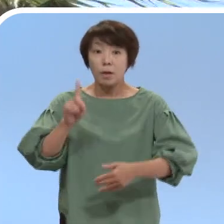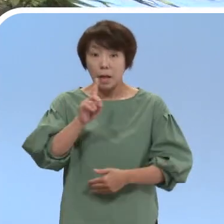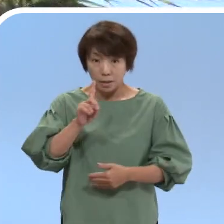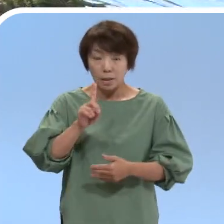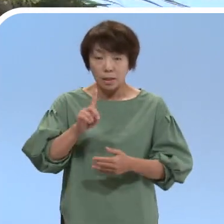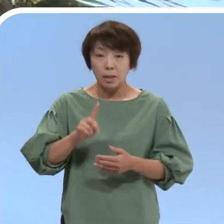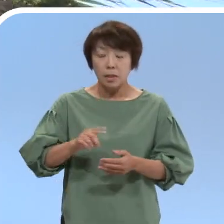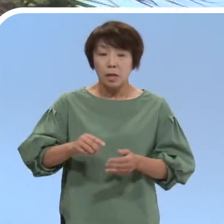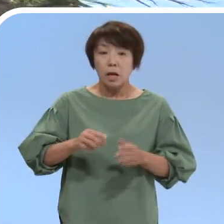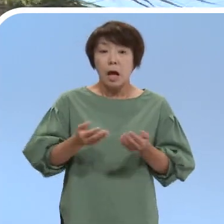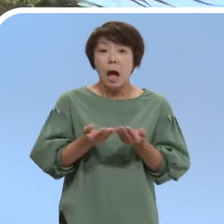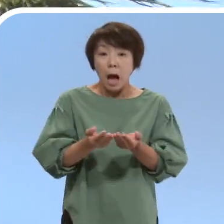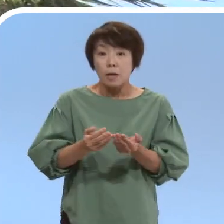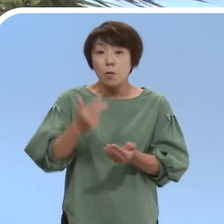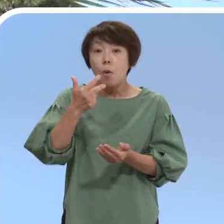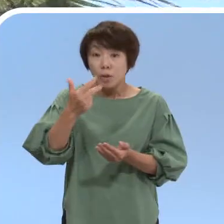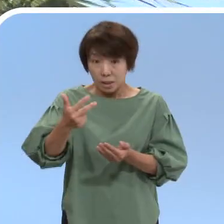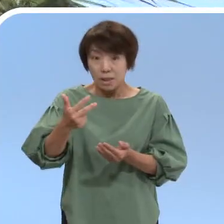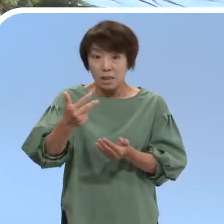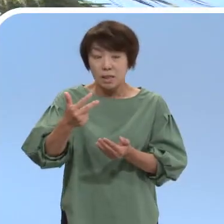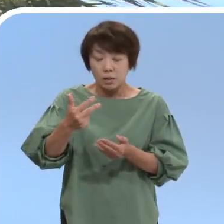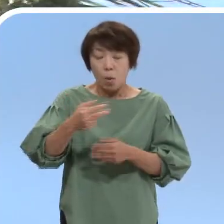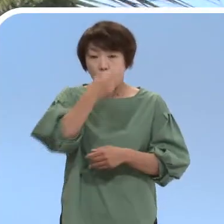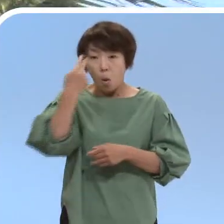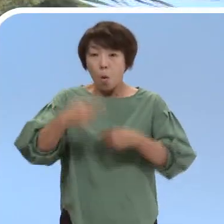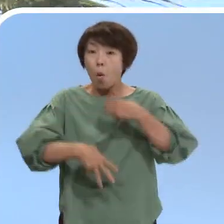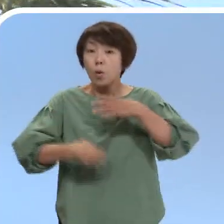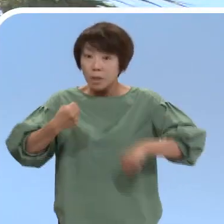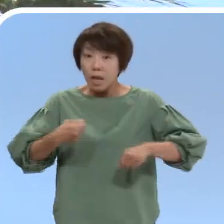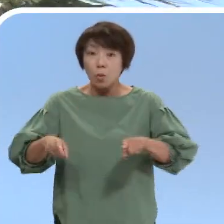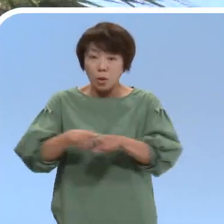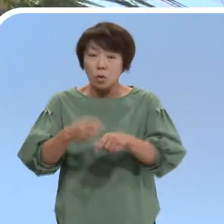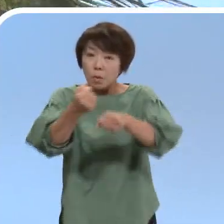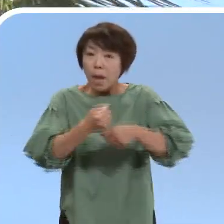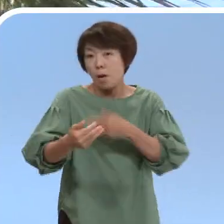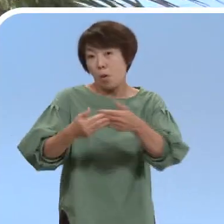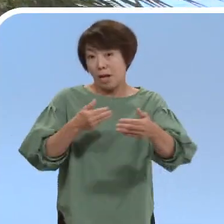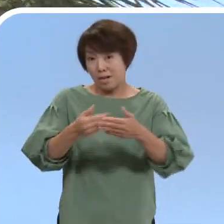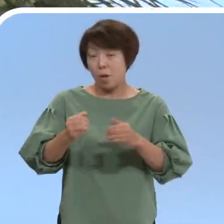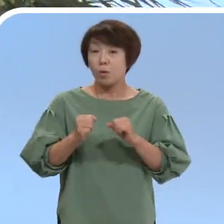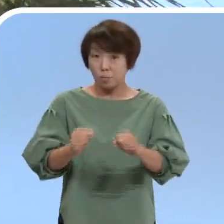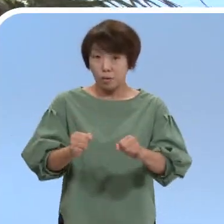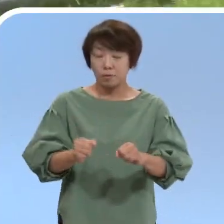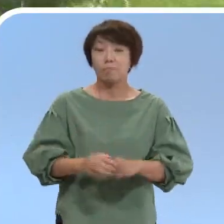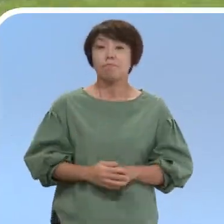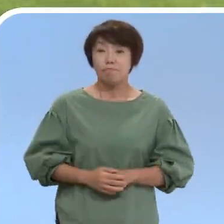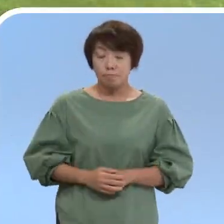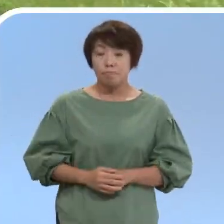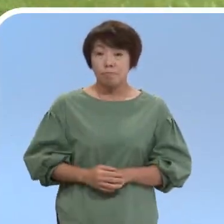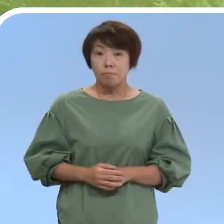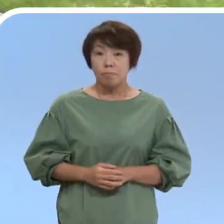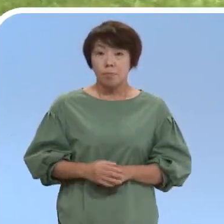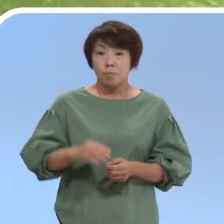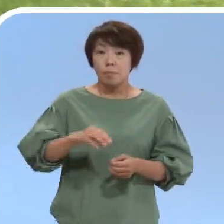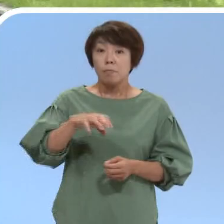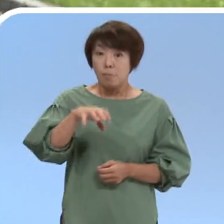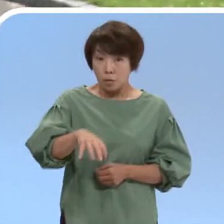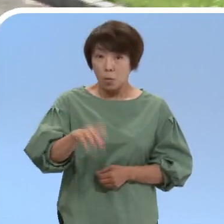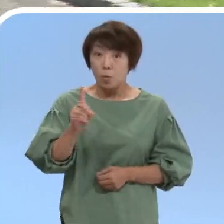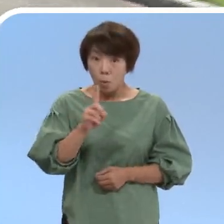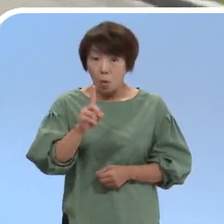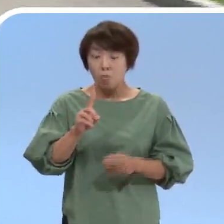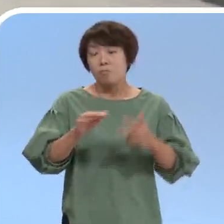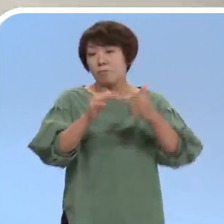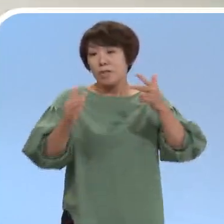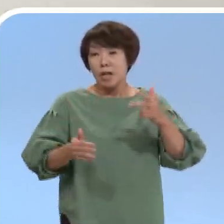今回のフィーパビは地元高校生と一緒にあいおいペーロン体験。 さて、あいおい市はこち